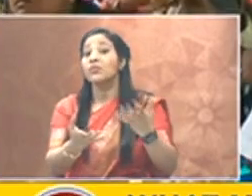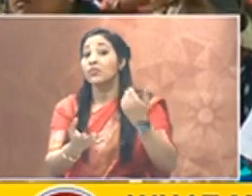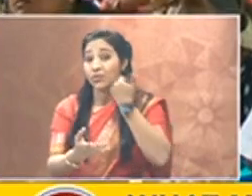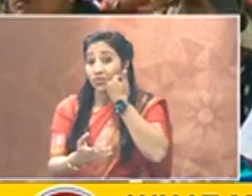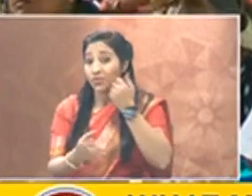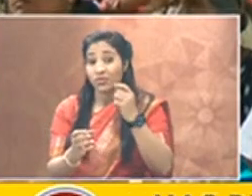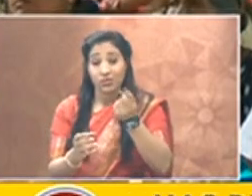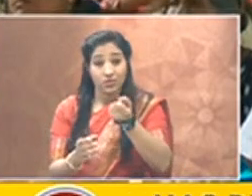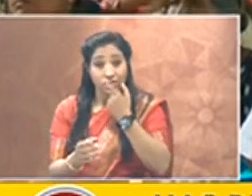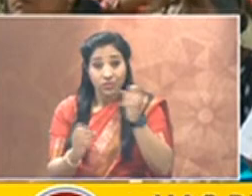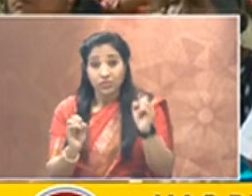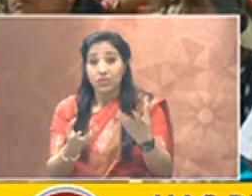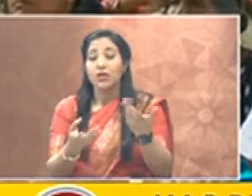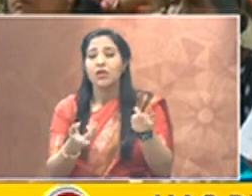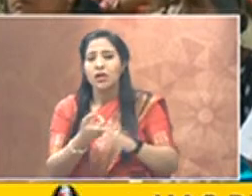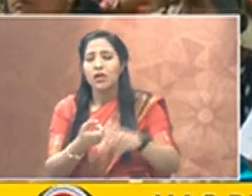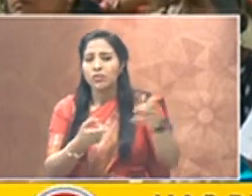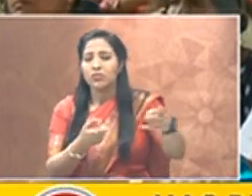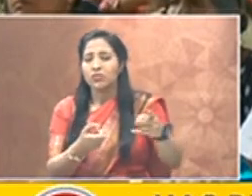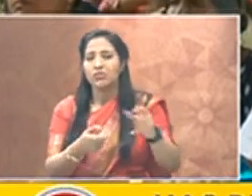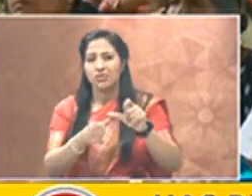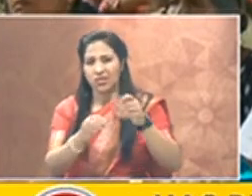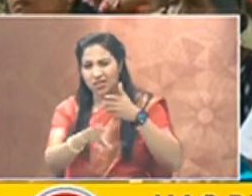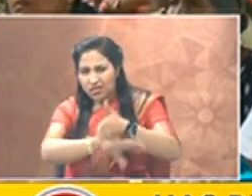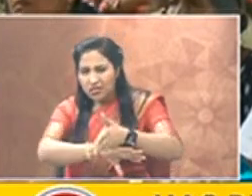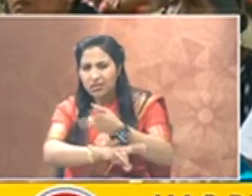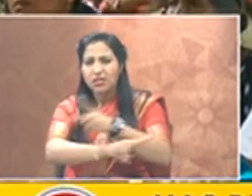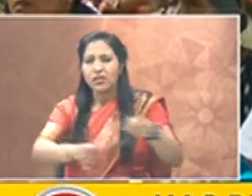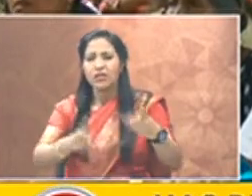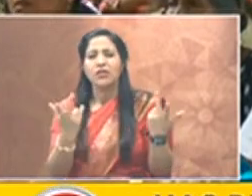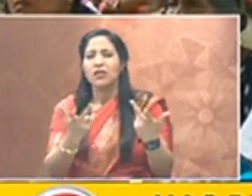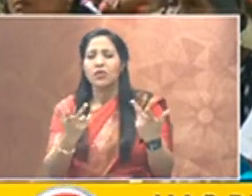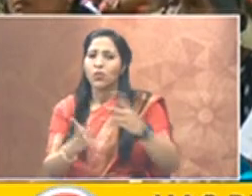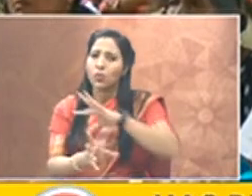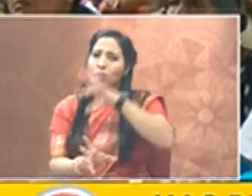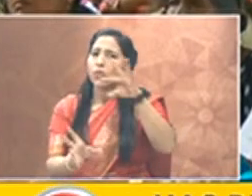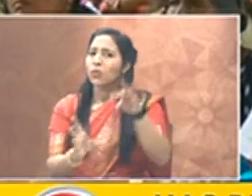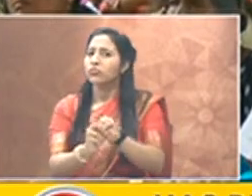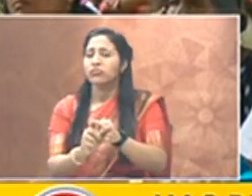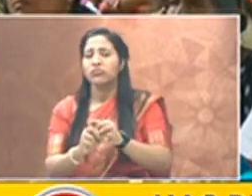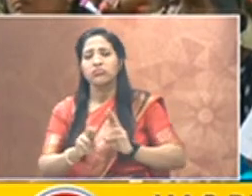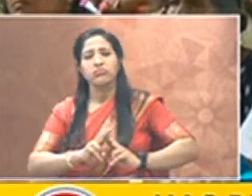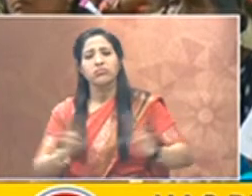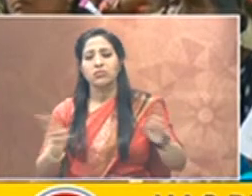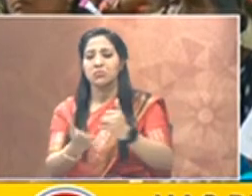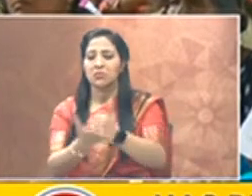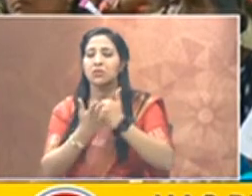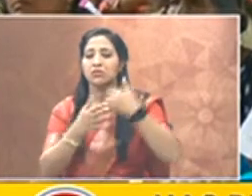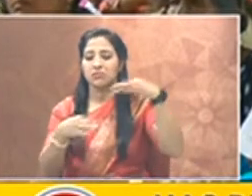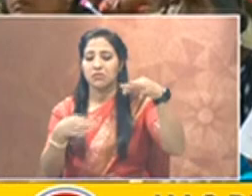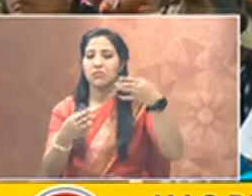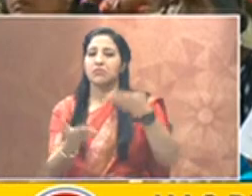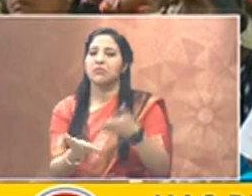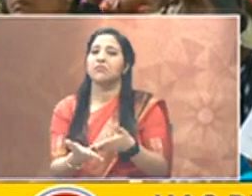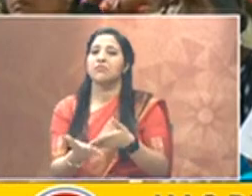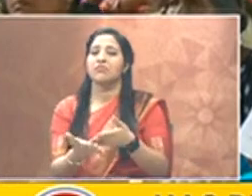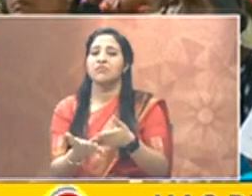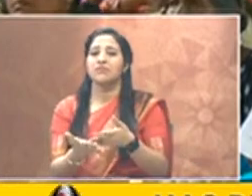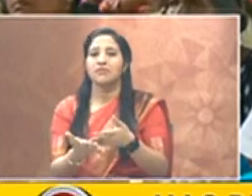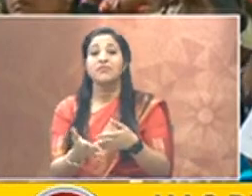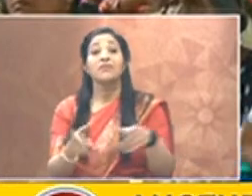है, आपको किन चीजों से एलर्जी है, ये सब जानने में उस पर्ची से मदद